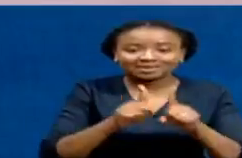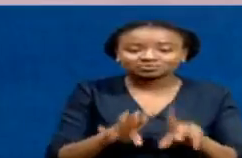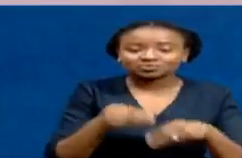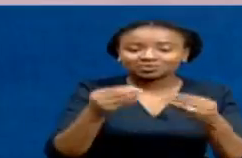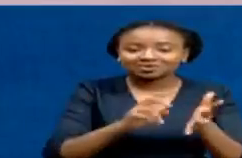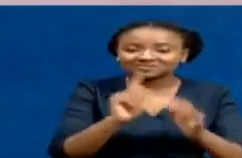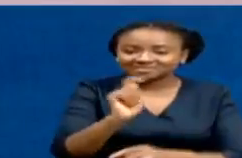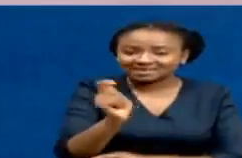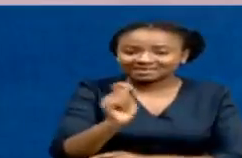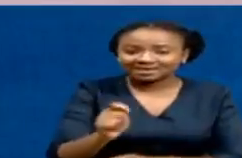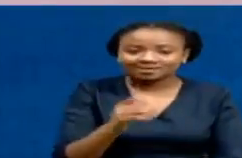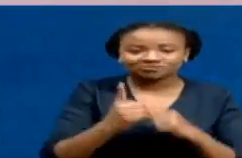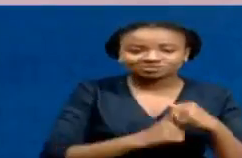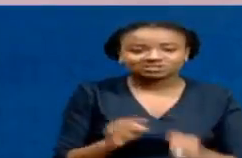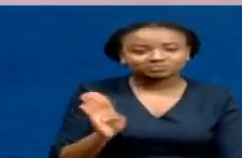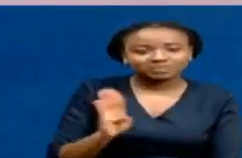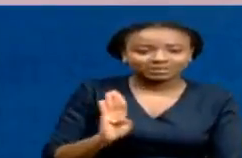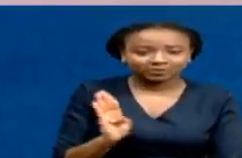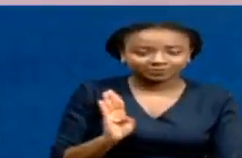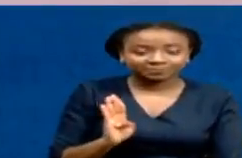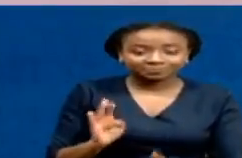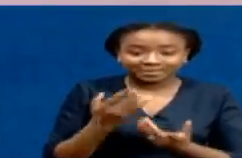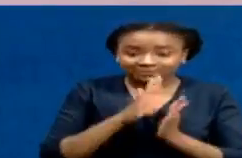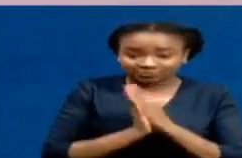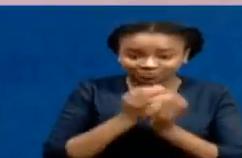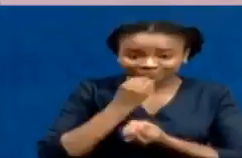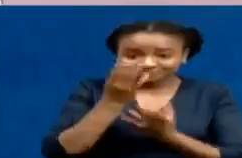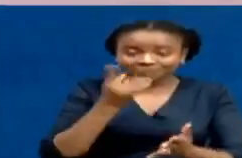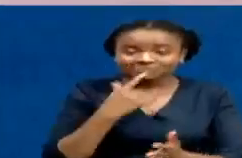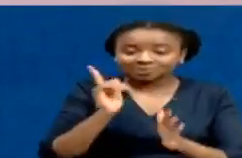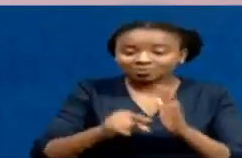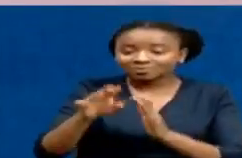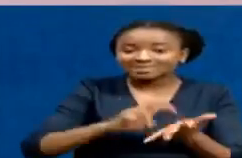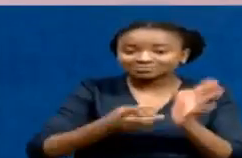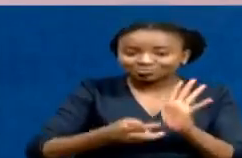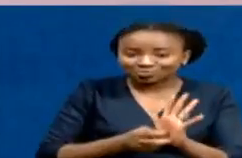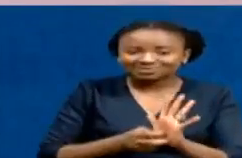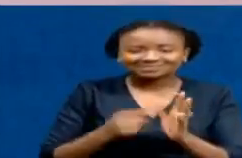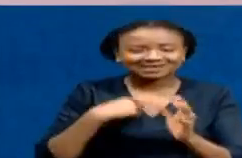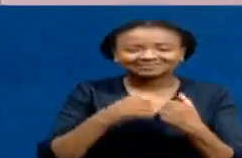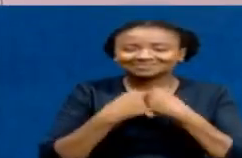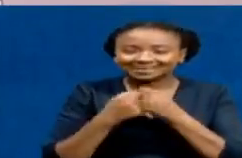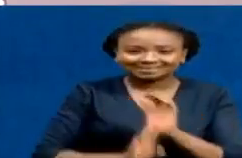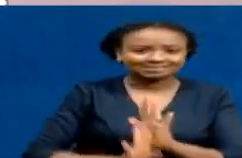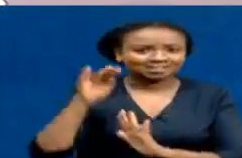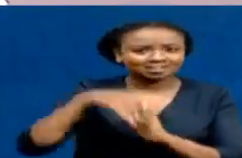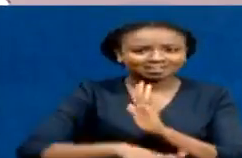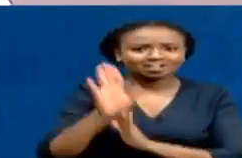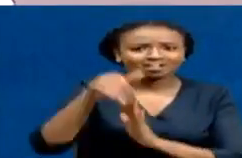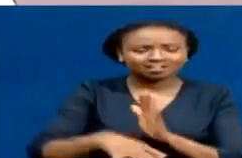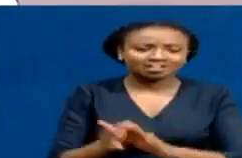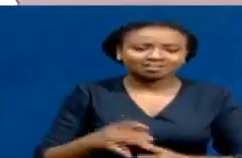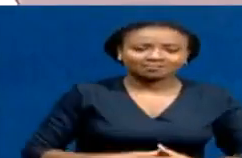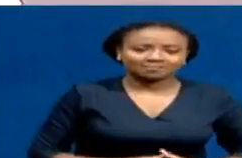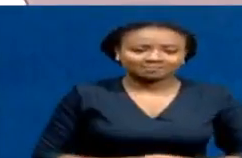huo wa shilingi bilioni 6. Na kama anavyotuarifu Francis Mtalaki, mradi huu umekumbwa na panda shuka tangu